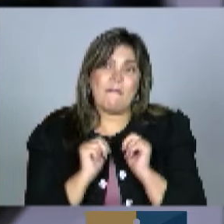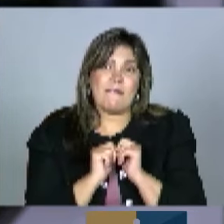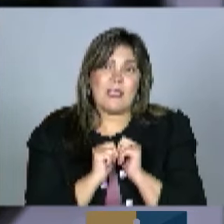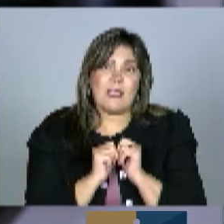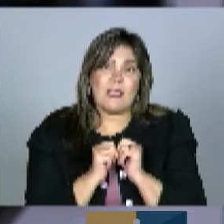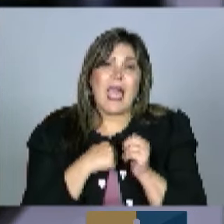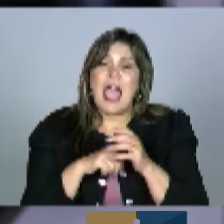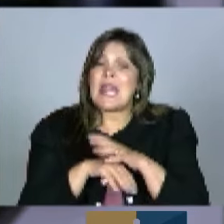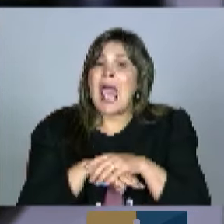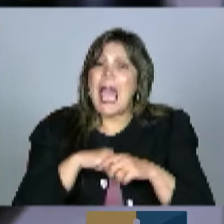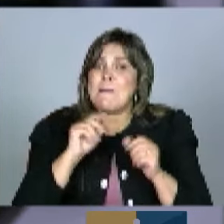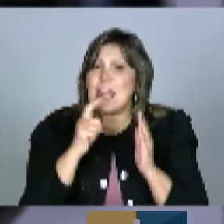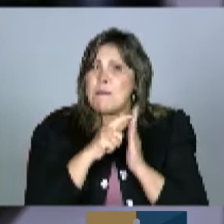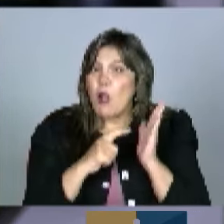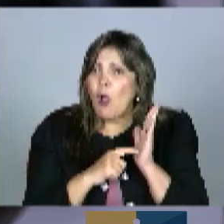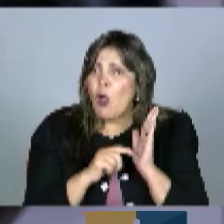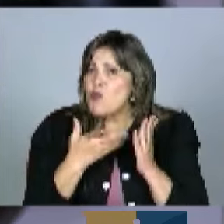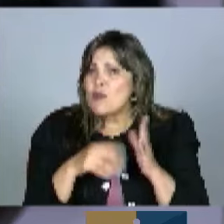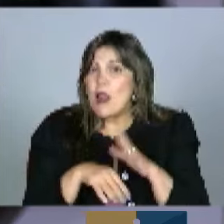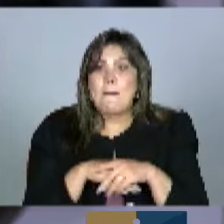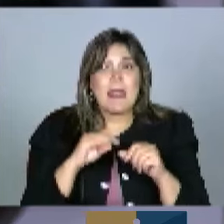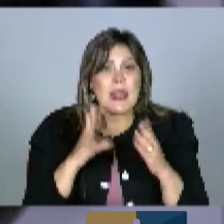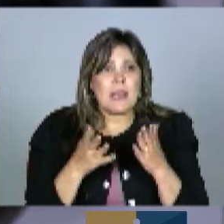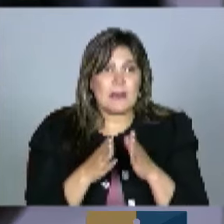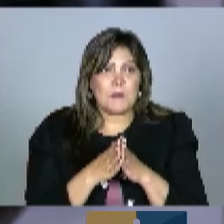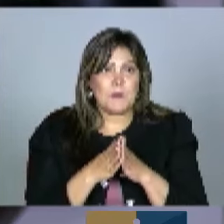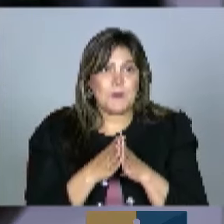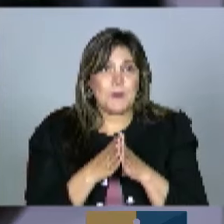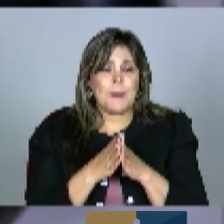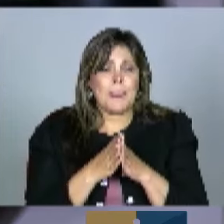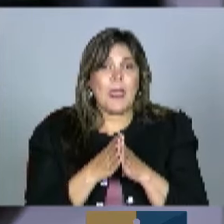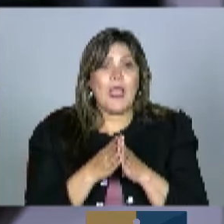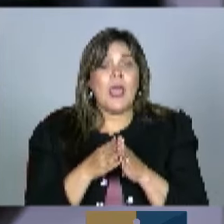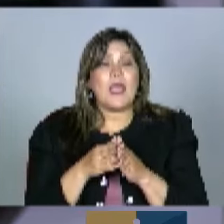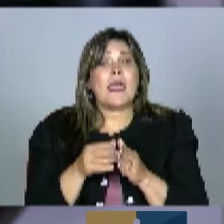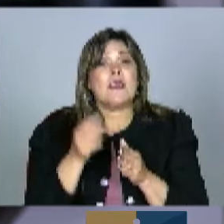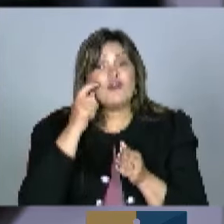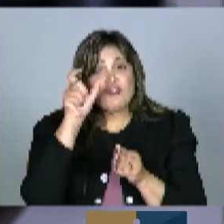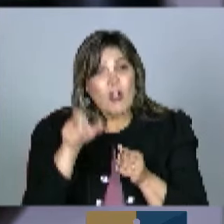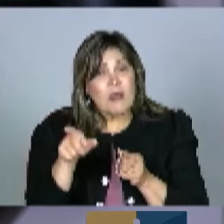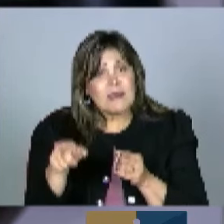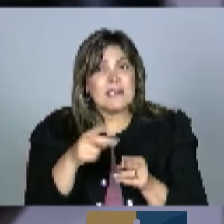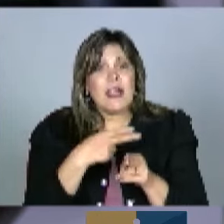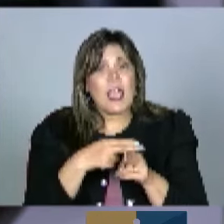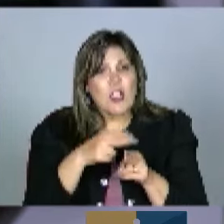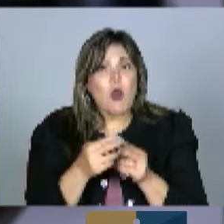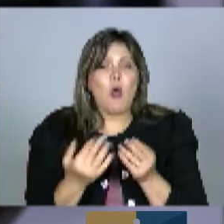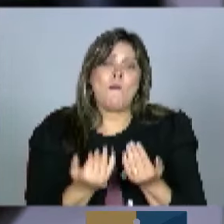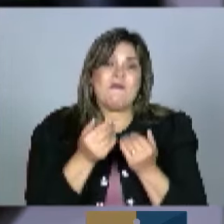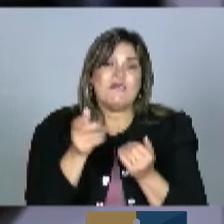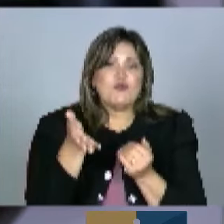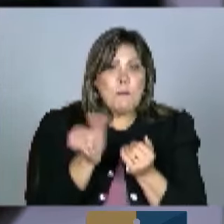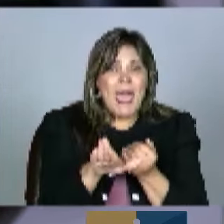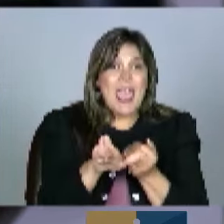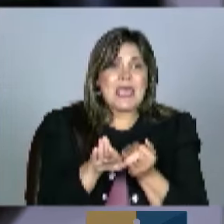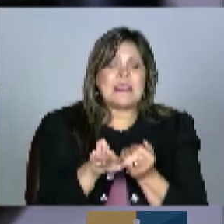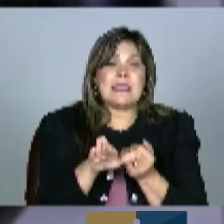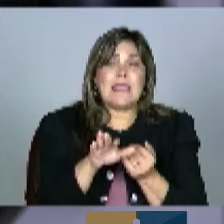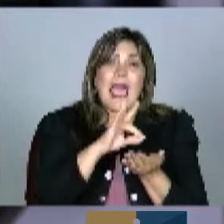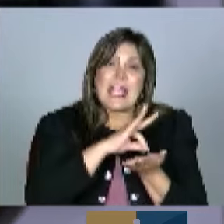القانوني اللي اقدر الغي بيه العداد يعني انتهت العلاقه الايجاريه وحضرتك استلمت العين وعاوز تحول